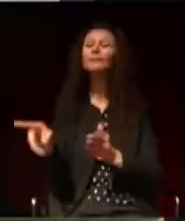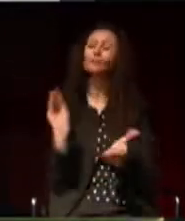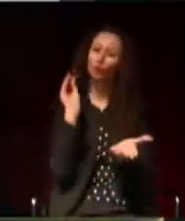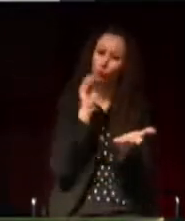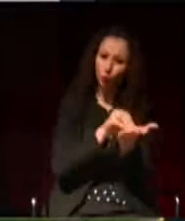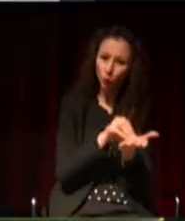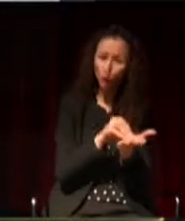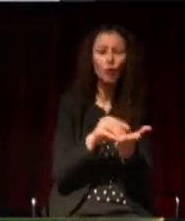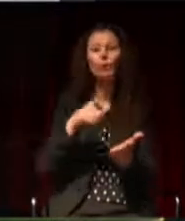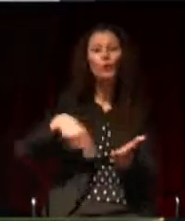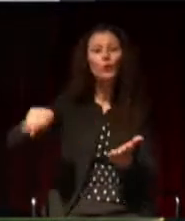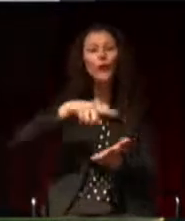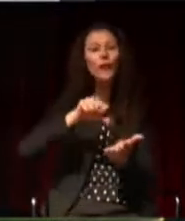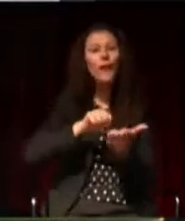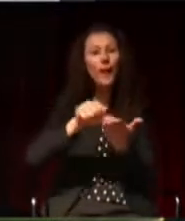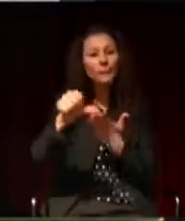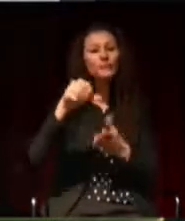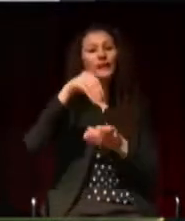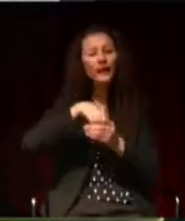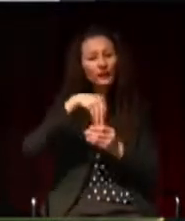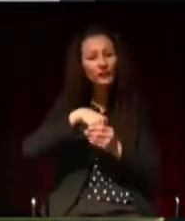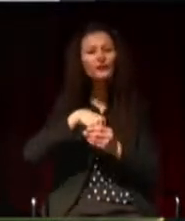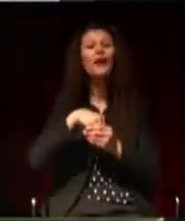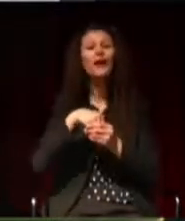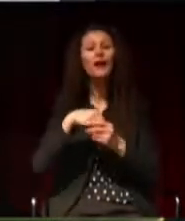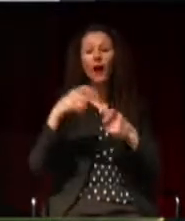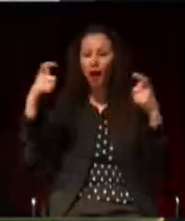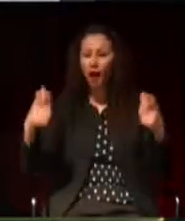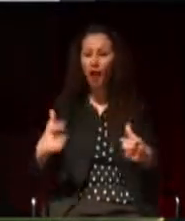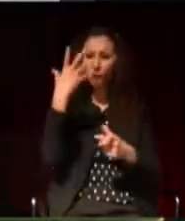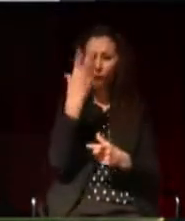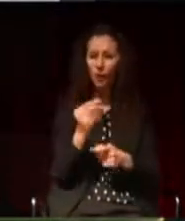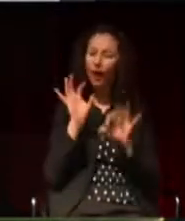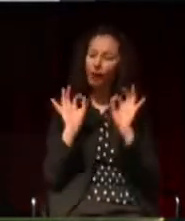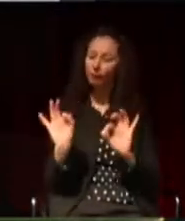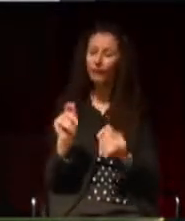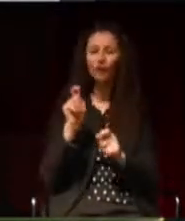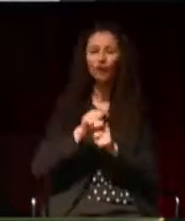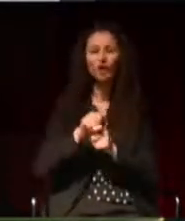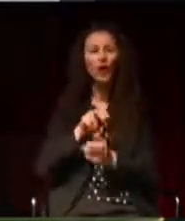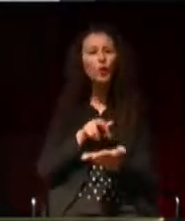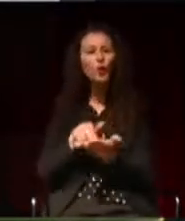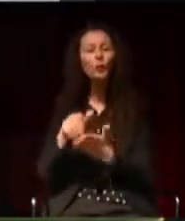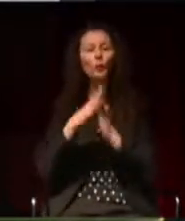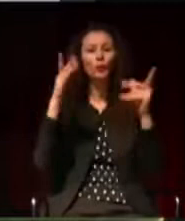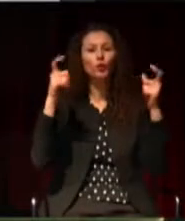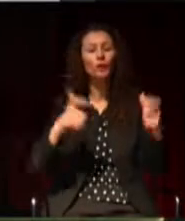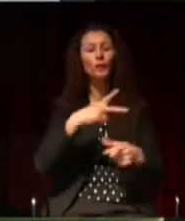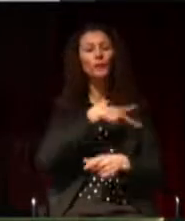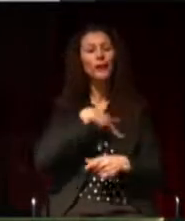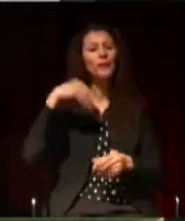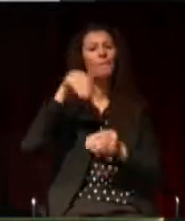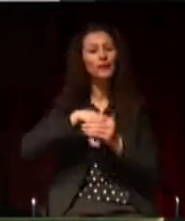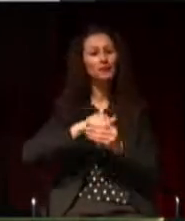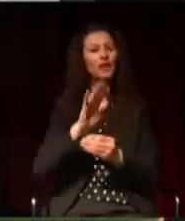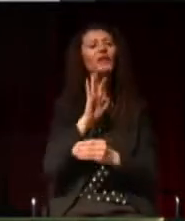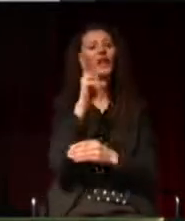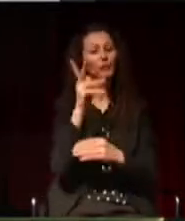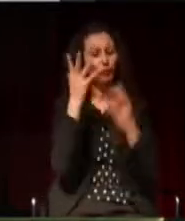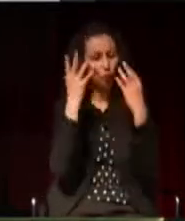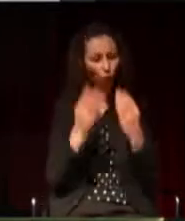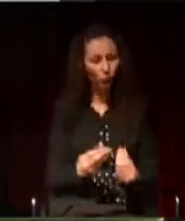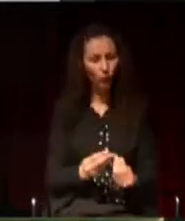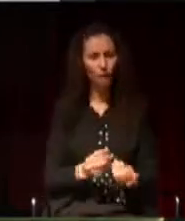koyduk. Bunların hepsinin meskun olarak, alan olarak kabul edilerek işlem yürütülmesi de Büyükşehir Belediye Meclisimizden geçmiş